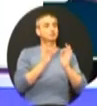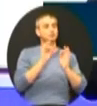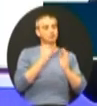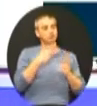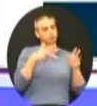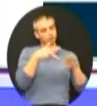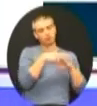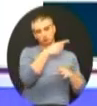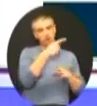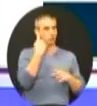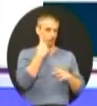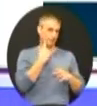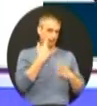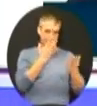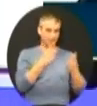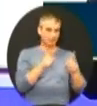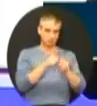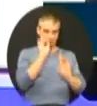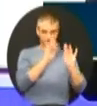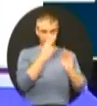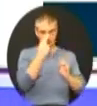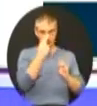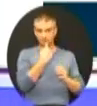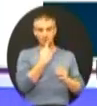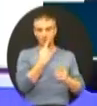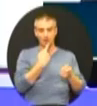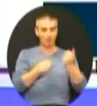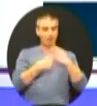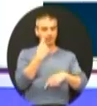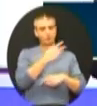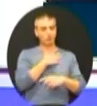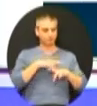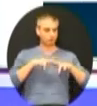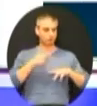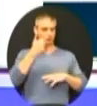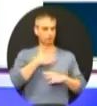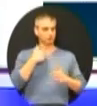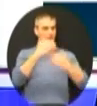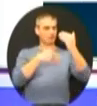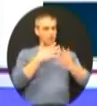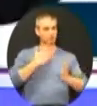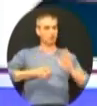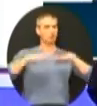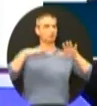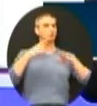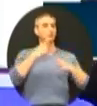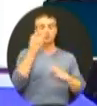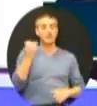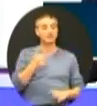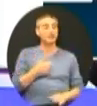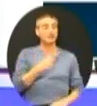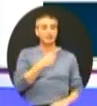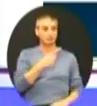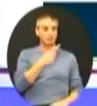שיכשיר אותו בפלילים כמו שהמתנגדים מנסים לומר אלא להפך הוא רוצה להישאר סער הוא רוצה להתקדם הוא רוצה להיות ראש ממשלה הוא ימנה